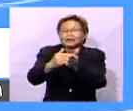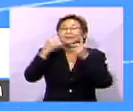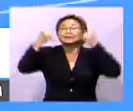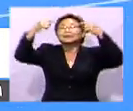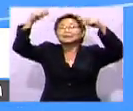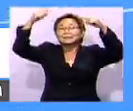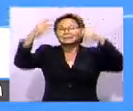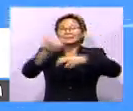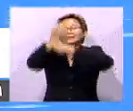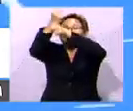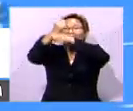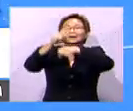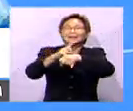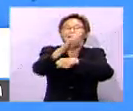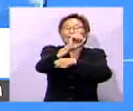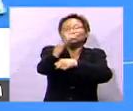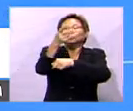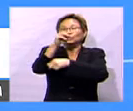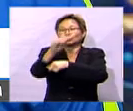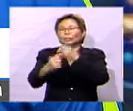Sukma Sarawak 2015.